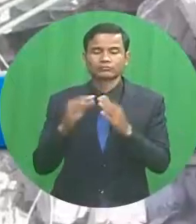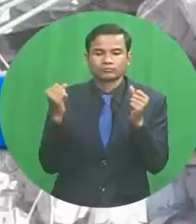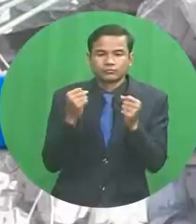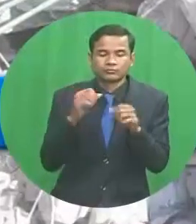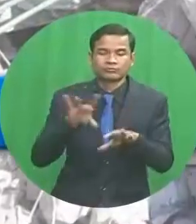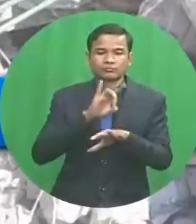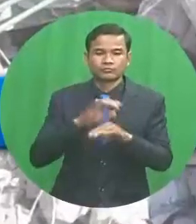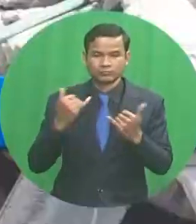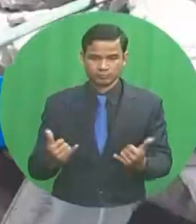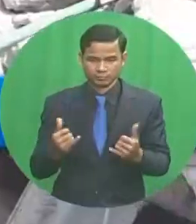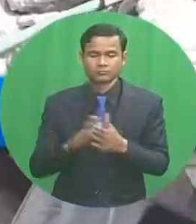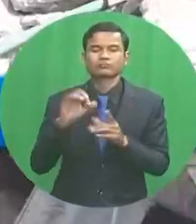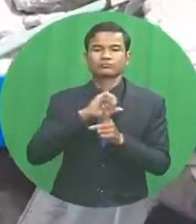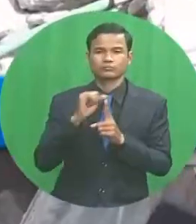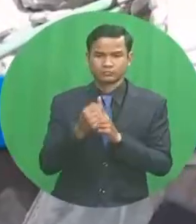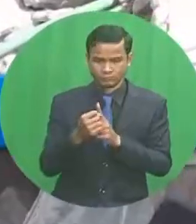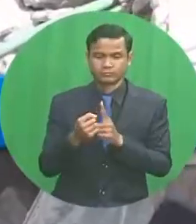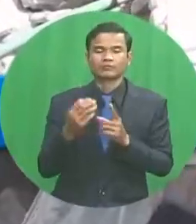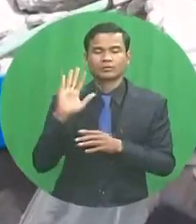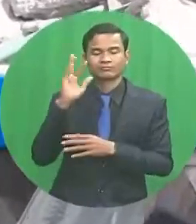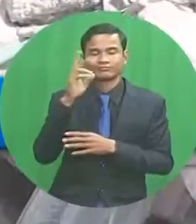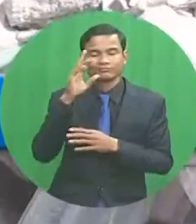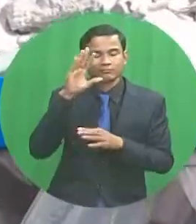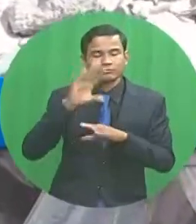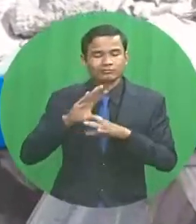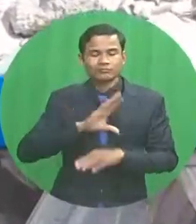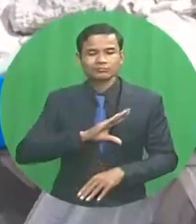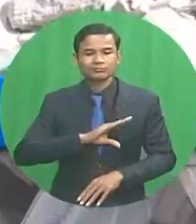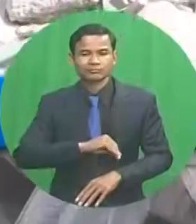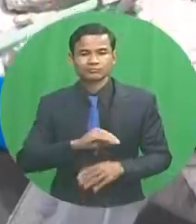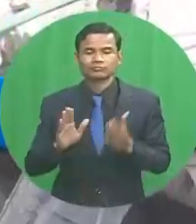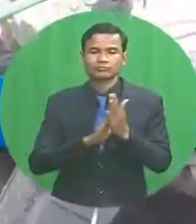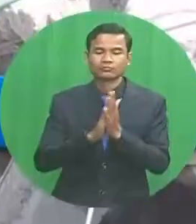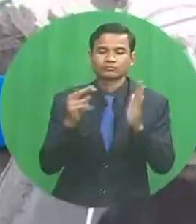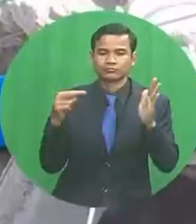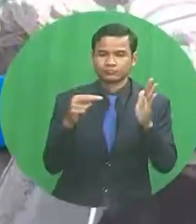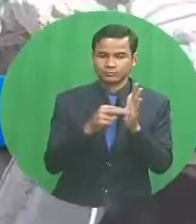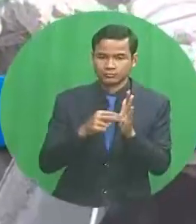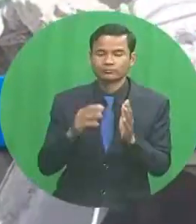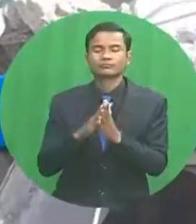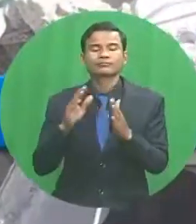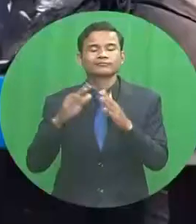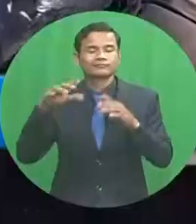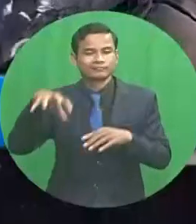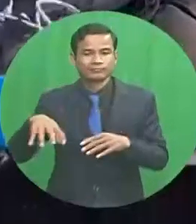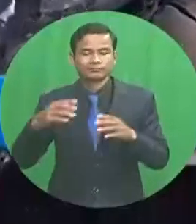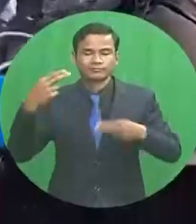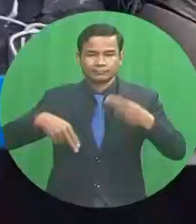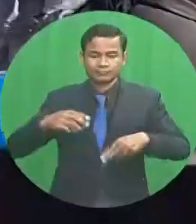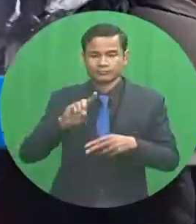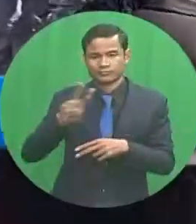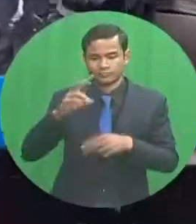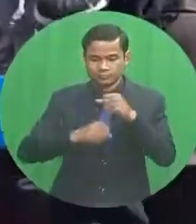បច្ចុប្បន្នស្ថានភាពកាន់តែអស់សង្ឃឹមឡើងអស់សង្ឃឹមឡើងនៅក្នុងប្រទេសស៊ីរីជាកន្លែងដែលសង្គ្រាមស៊ីវិលរយៈពេល12ឆ្នាំ